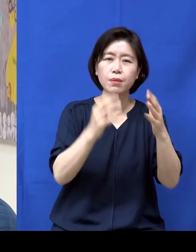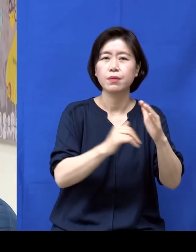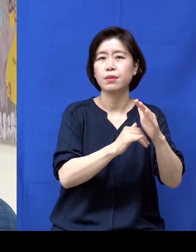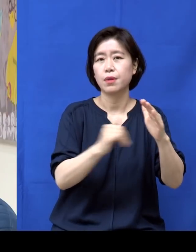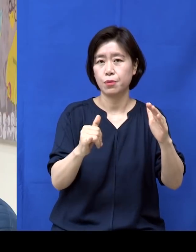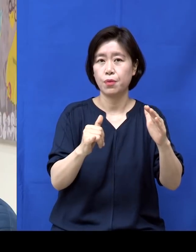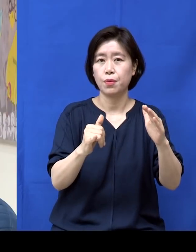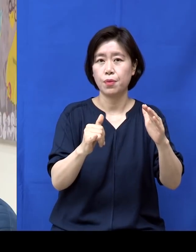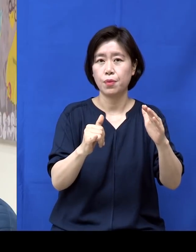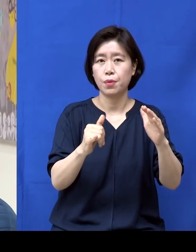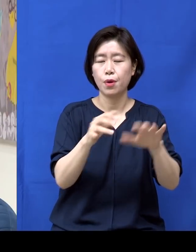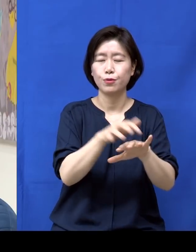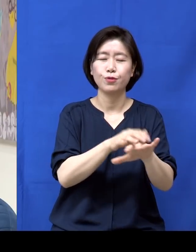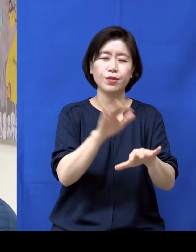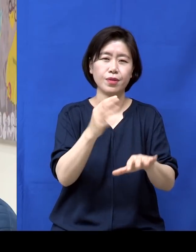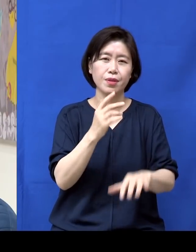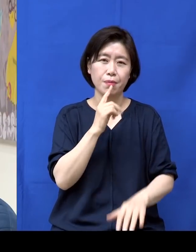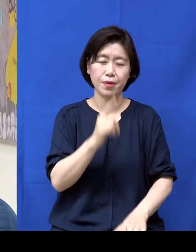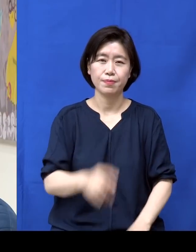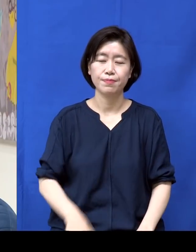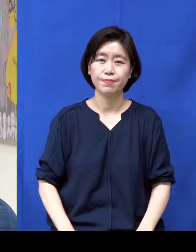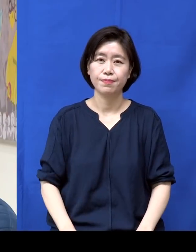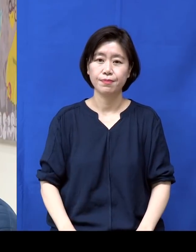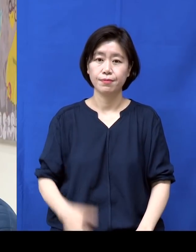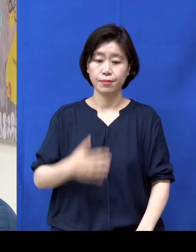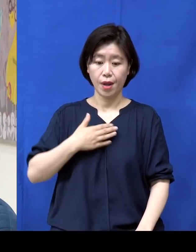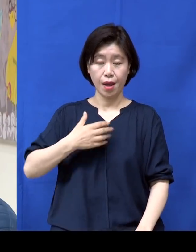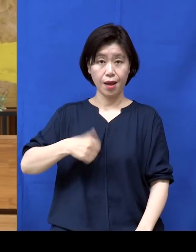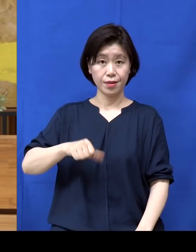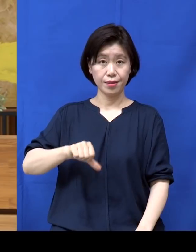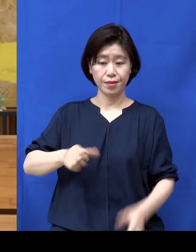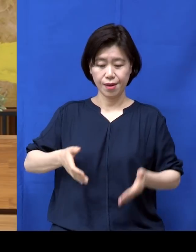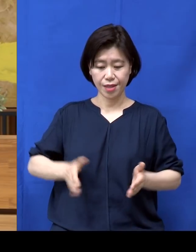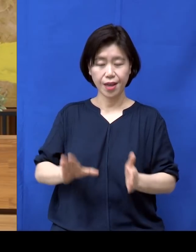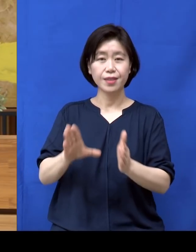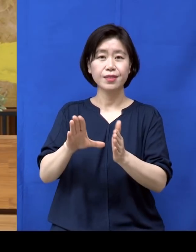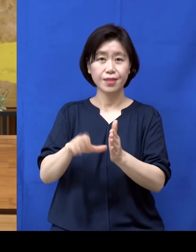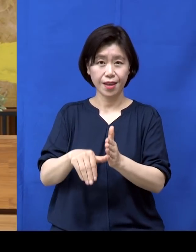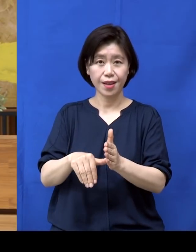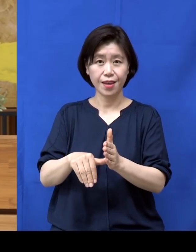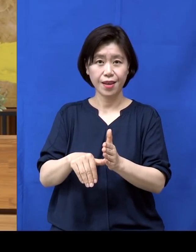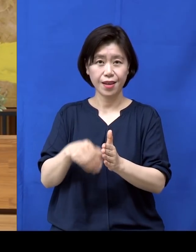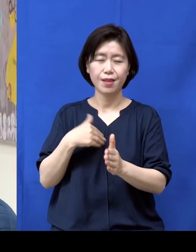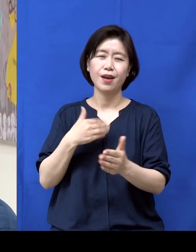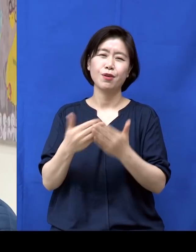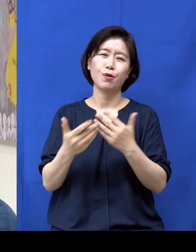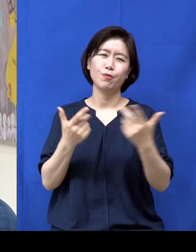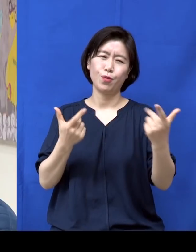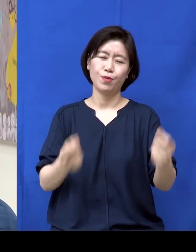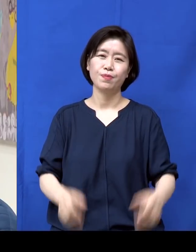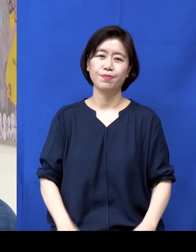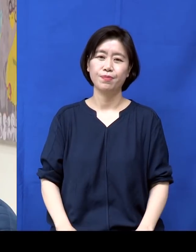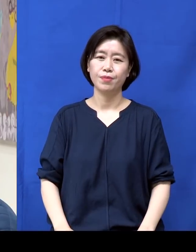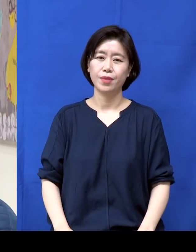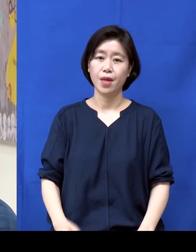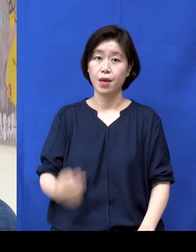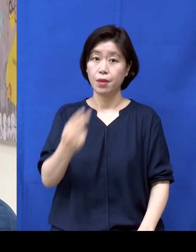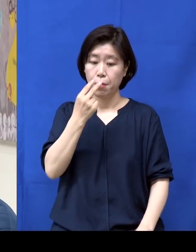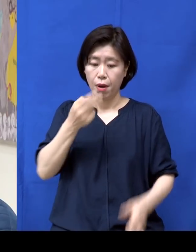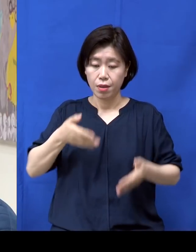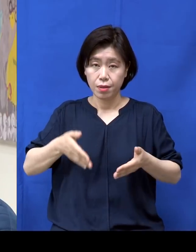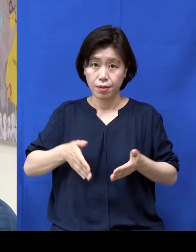됐어요. 제가 제 아이를 낳았을 때 그런 경험을 했거든요. 네. 하나의 생명이 태어난다라는